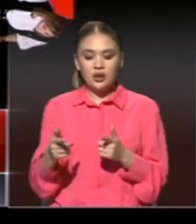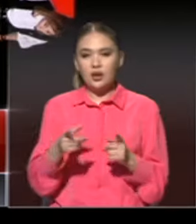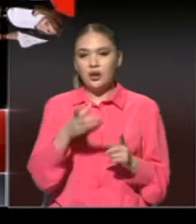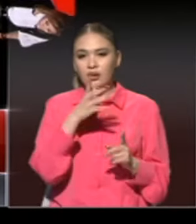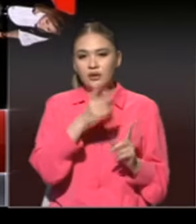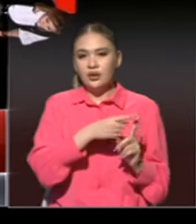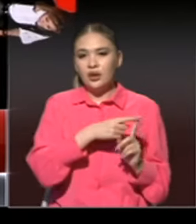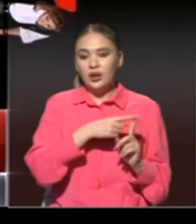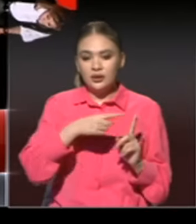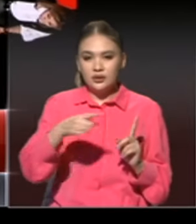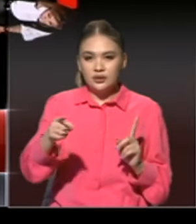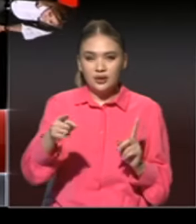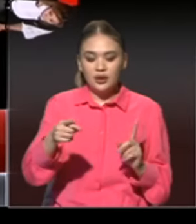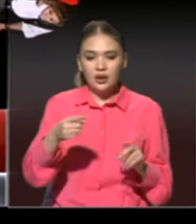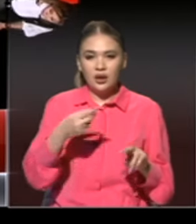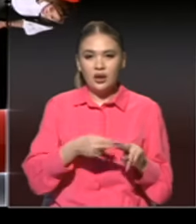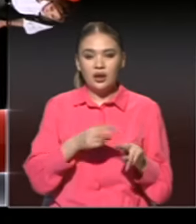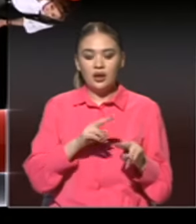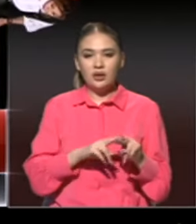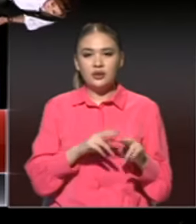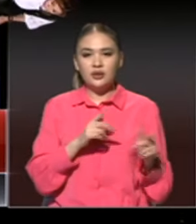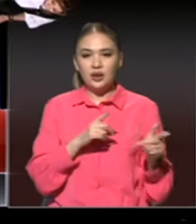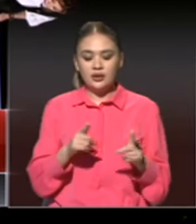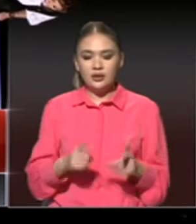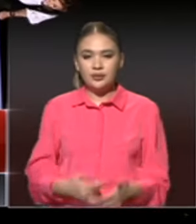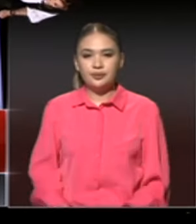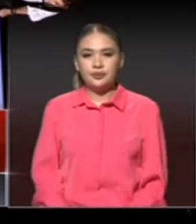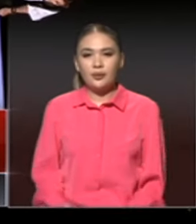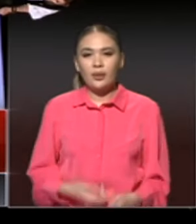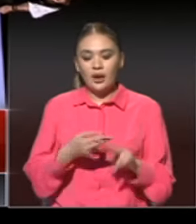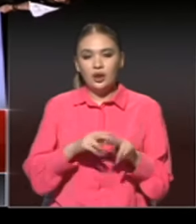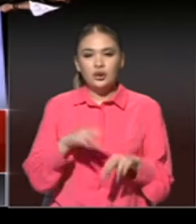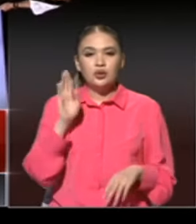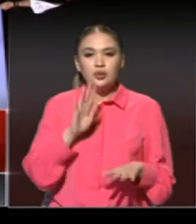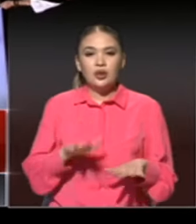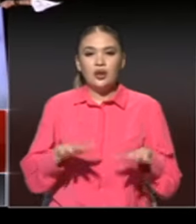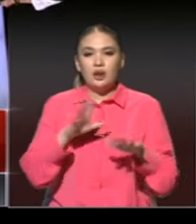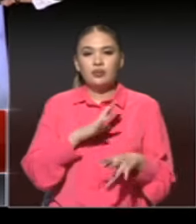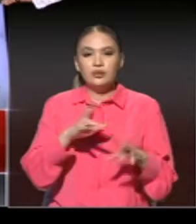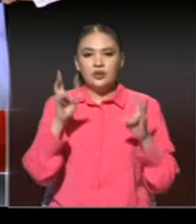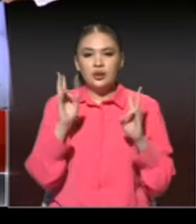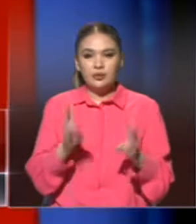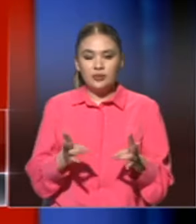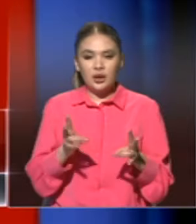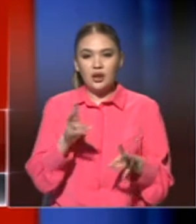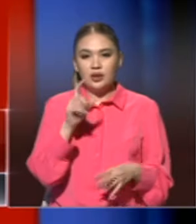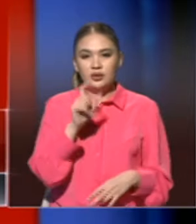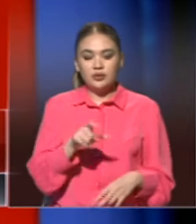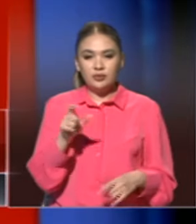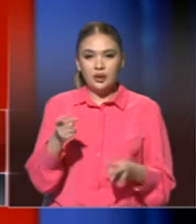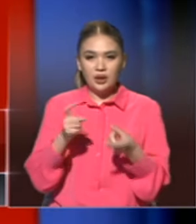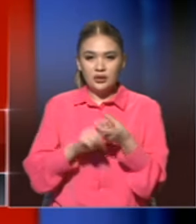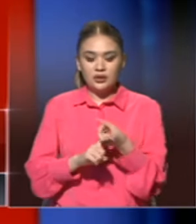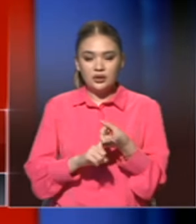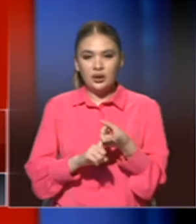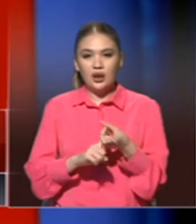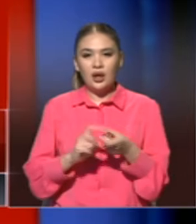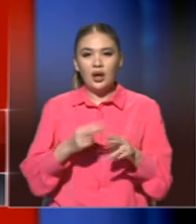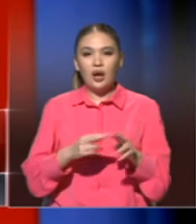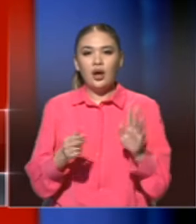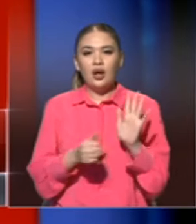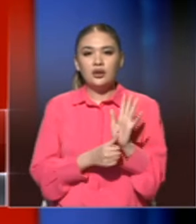дайындықпен келу керек деп ойлаймын. Біріншіден, екіншіден осы судан зардап шеккен аймақтарға қатысты бізде қазір 6 өңірді атап